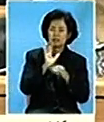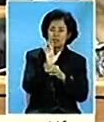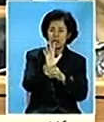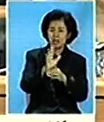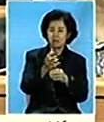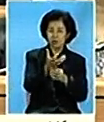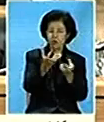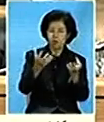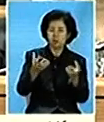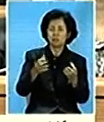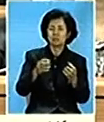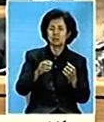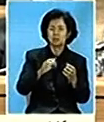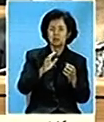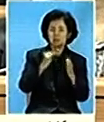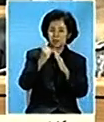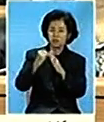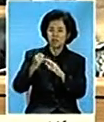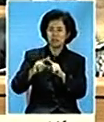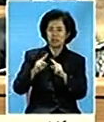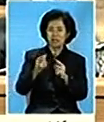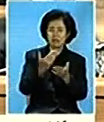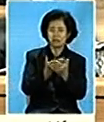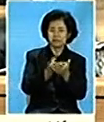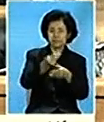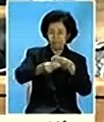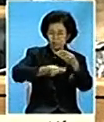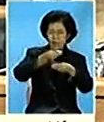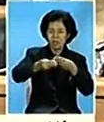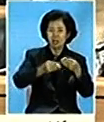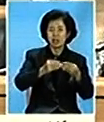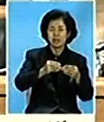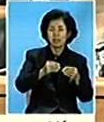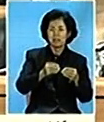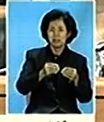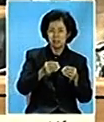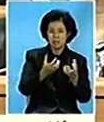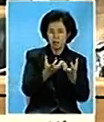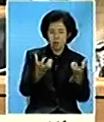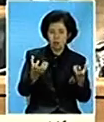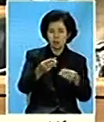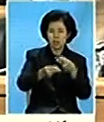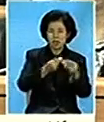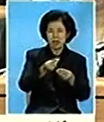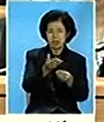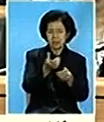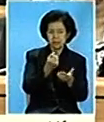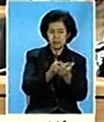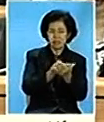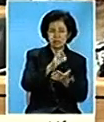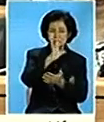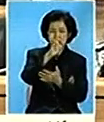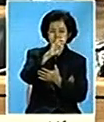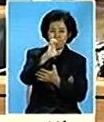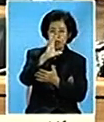านเชื่อหรือไม่ว่ารายได้จากผู้ที่มาค้าขายโดยเฉพาะชาวบ้านเนี่ยนำสินค้ามาขายได้เงินถึงประมาณ750ล้าน